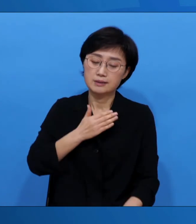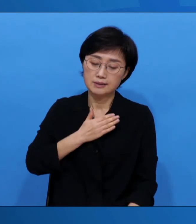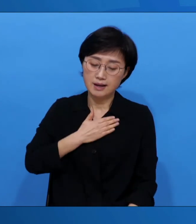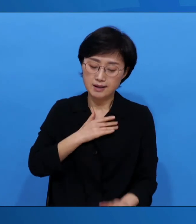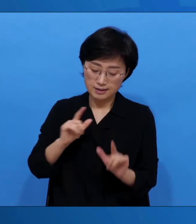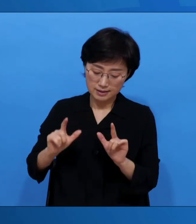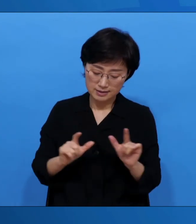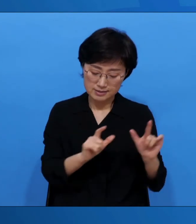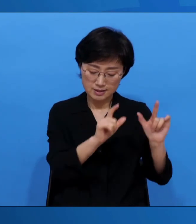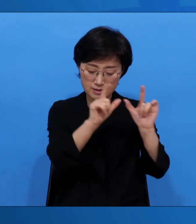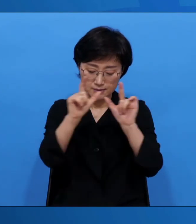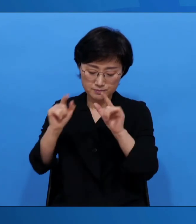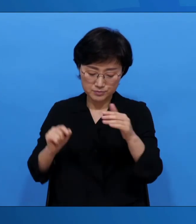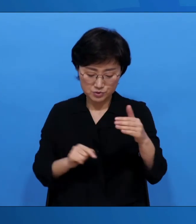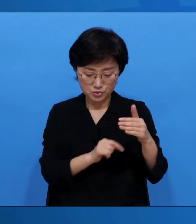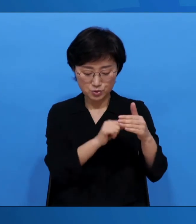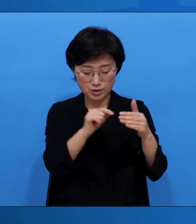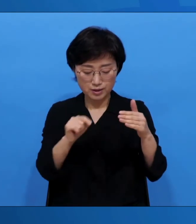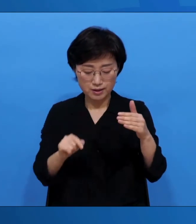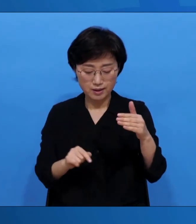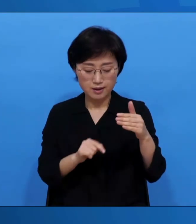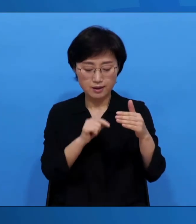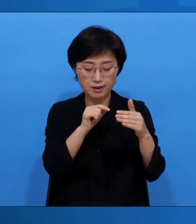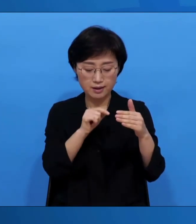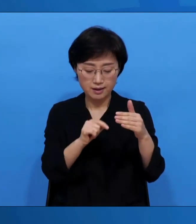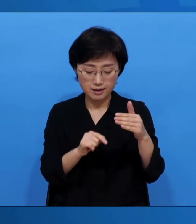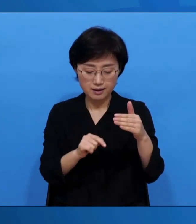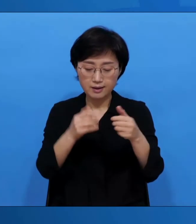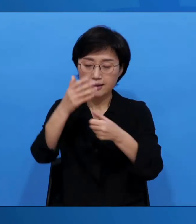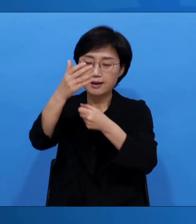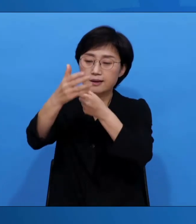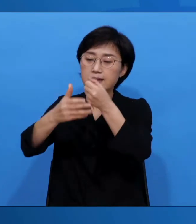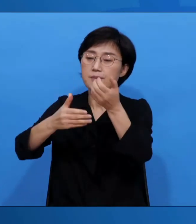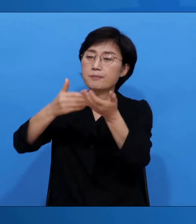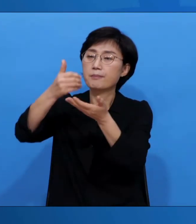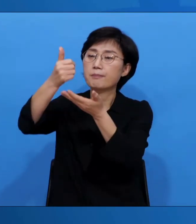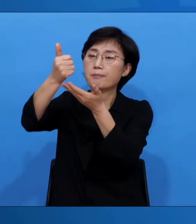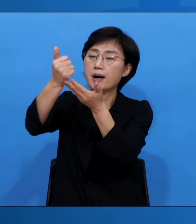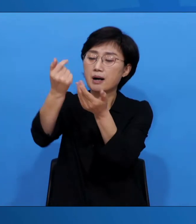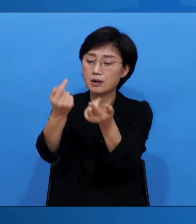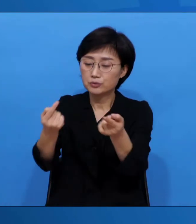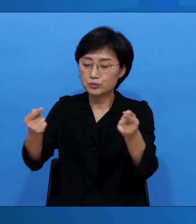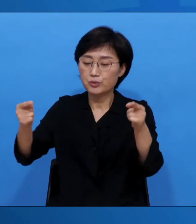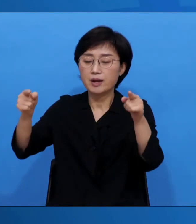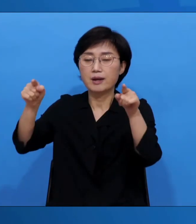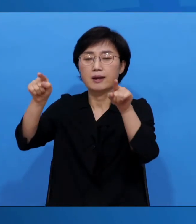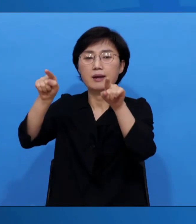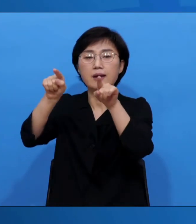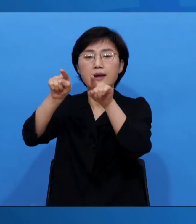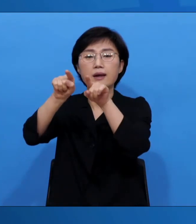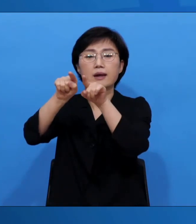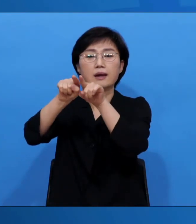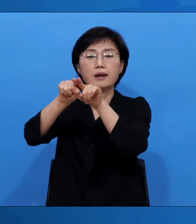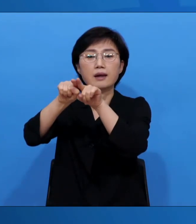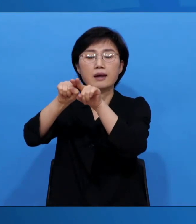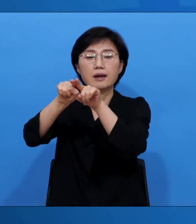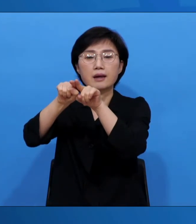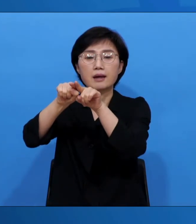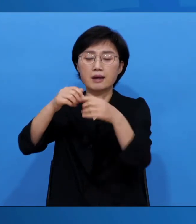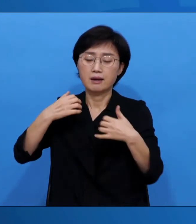나의 삶 속에 임마누엘 이게